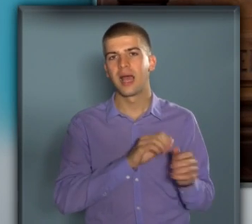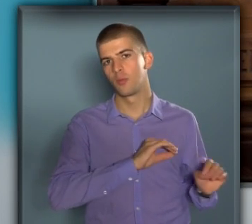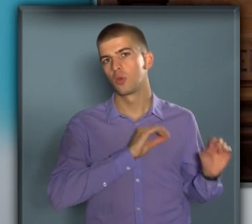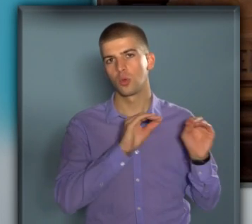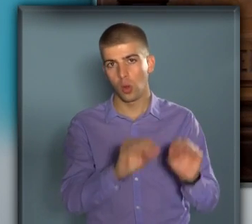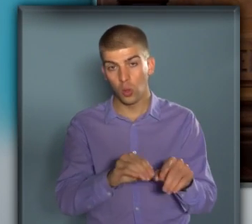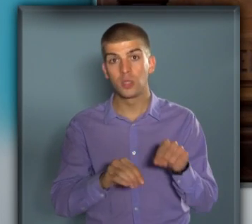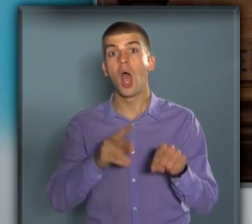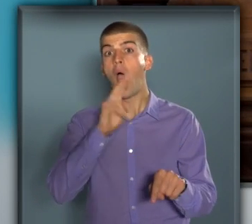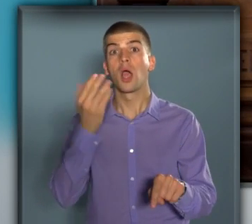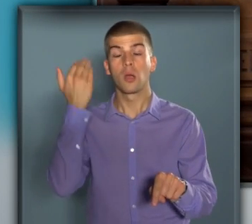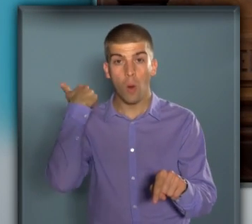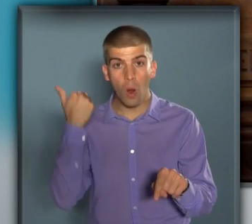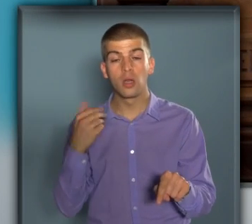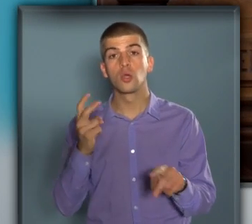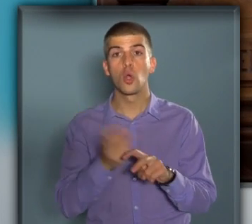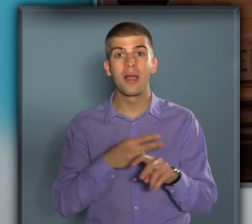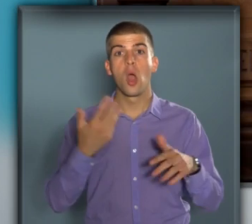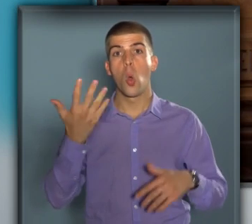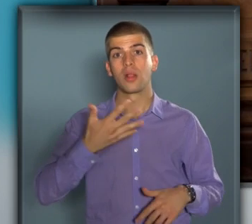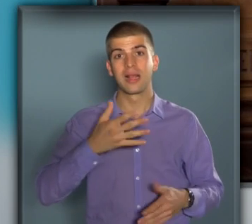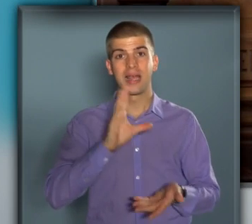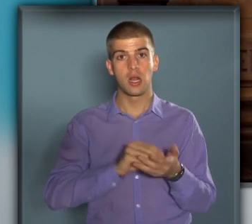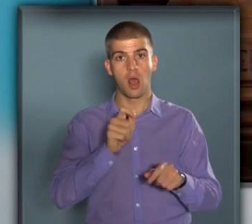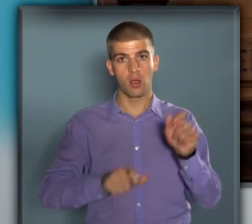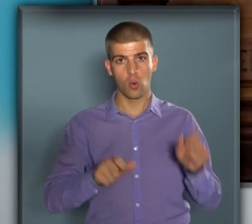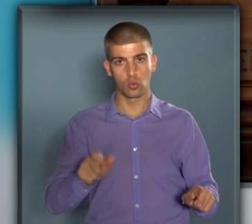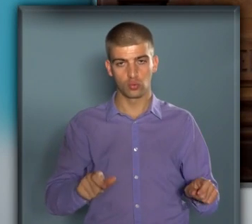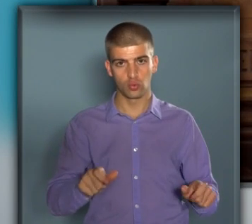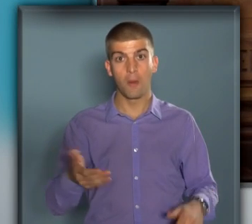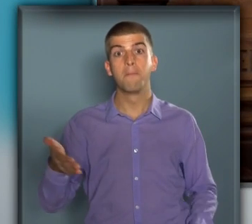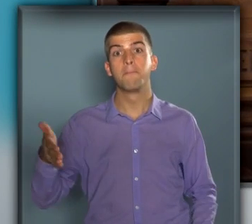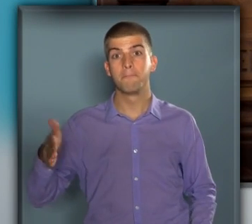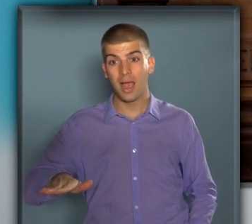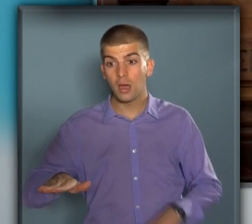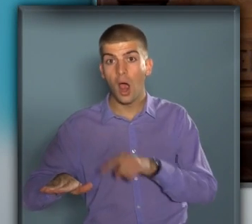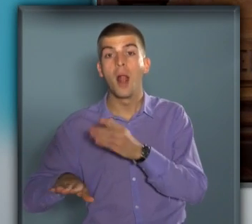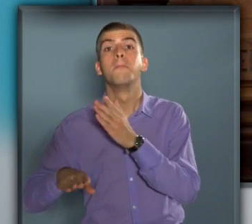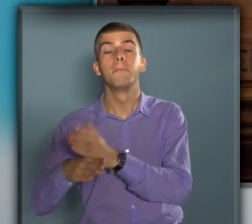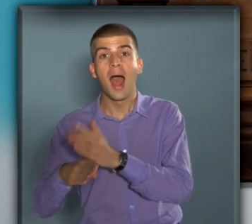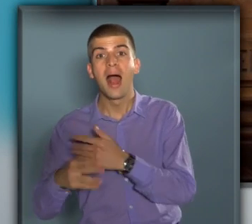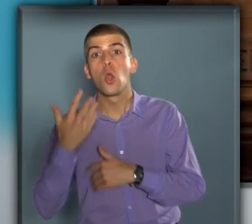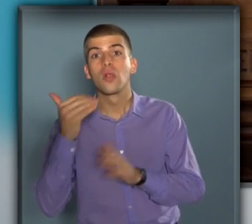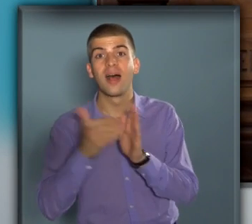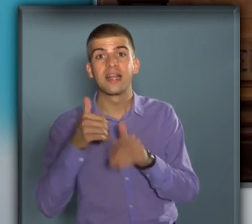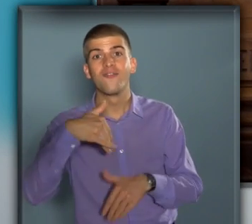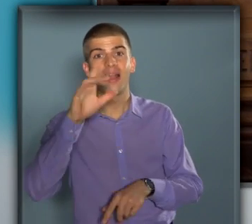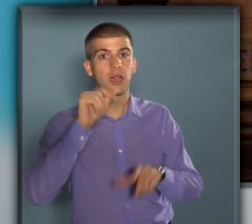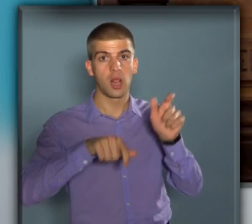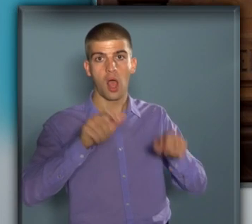mindössze 5000 lakosa volt. Mikor elhunyt, már jóval több, mint 50 000.